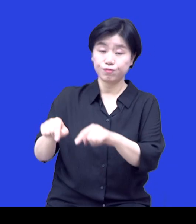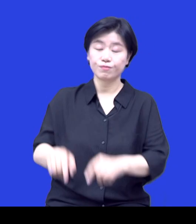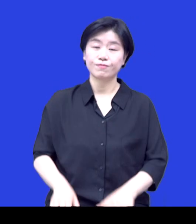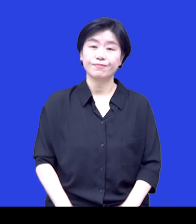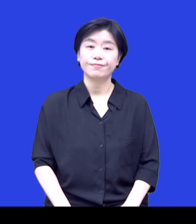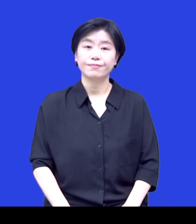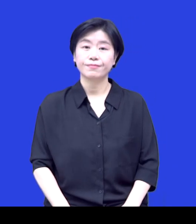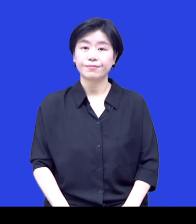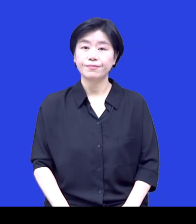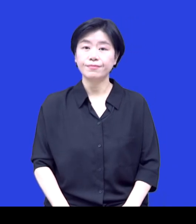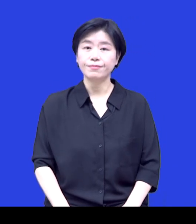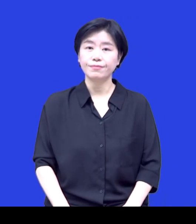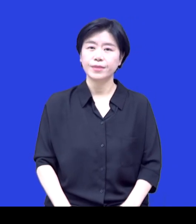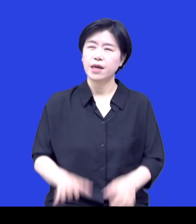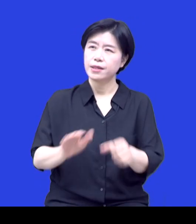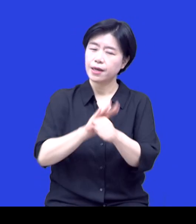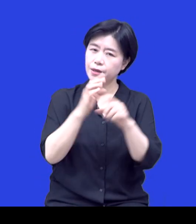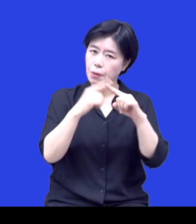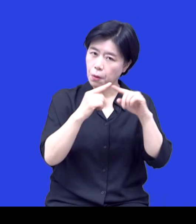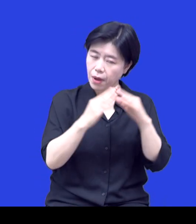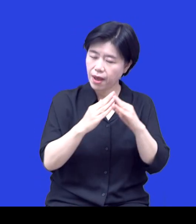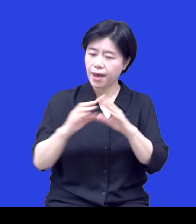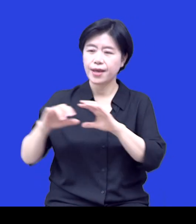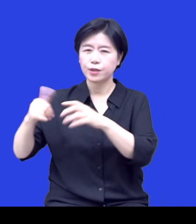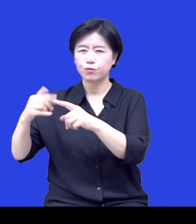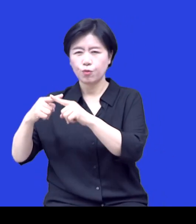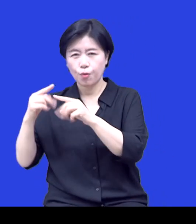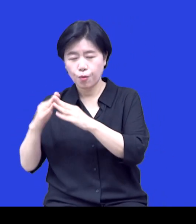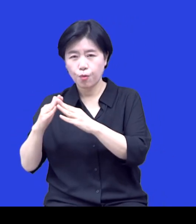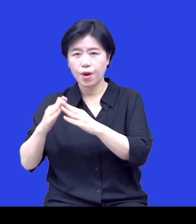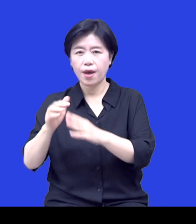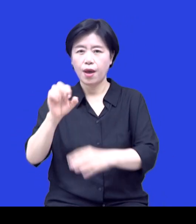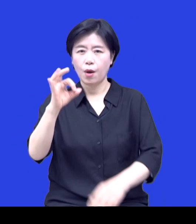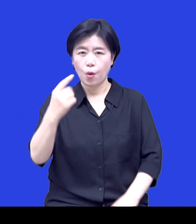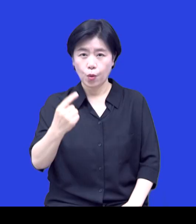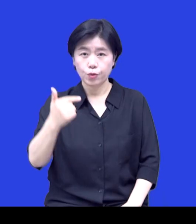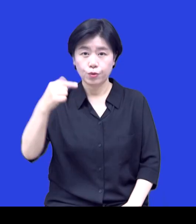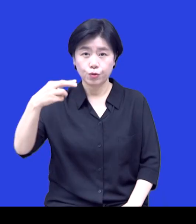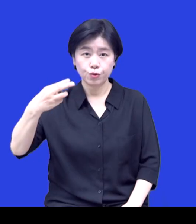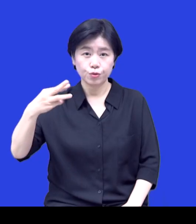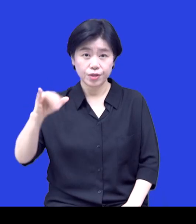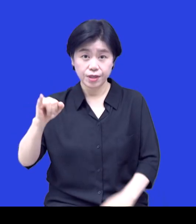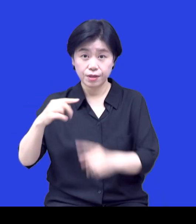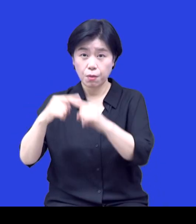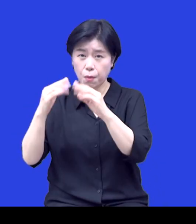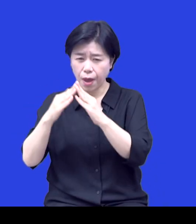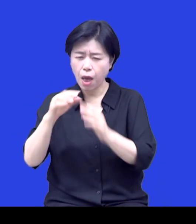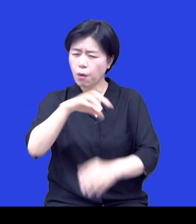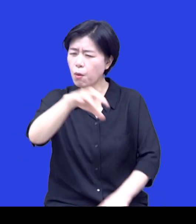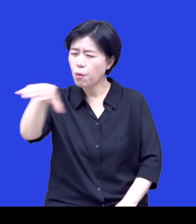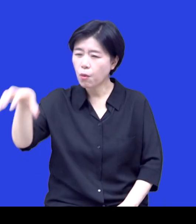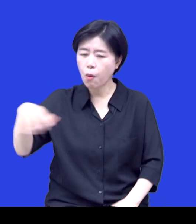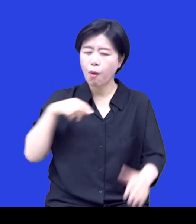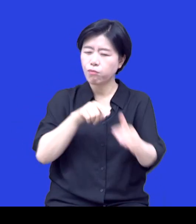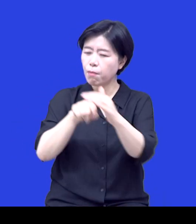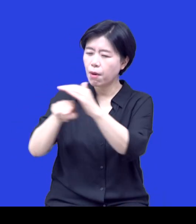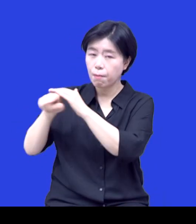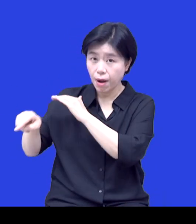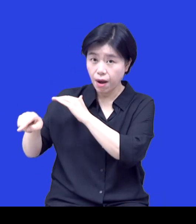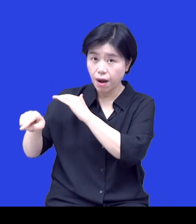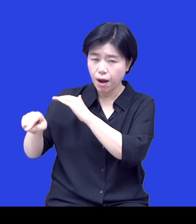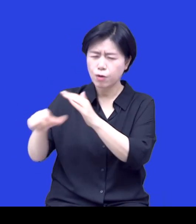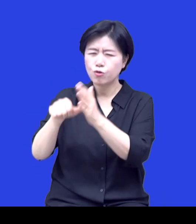그래가지고 아. 온누리교회, 사랑의 교회, 지구촌 교회 다 다니고 아. 우리가 일기니까 그때는 그 유명하신 담임 목사님 우리